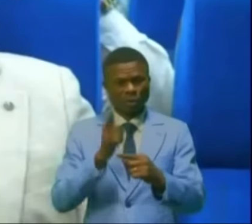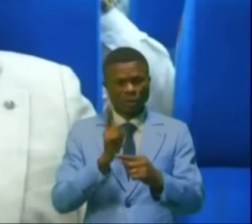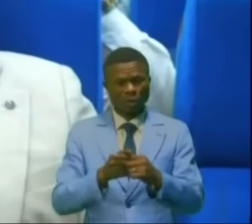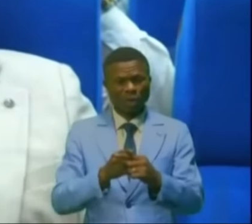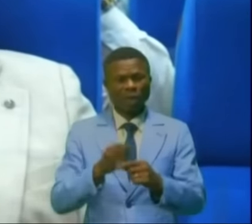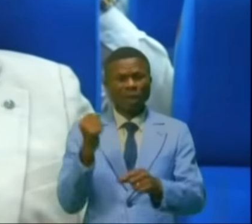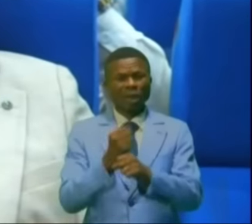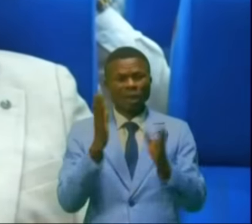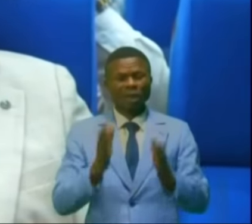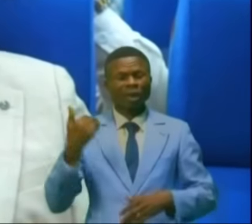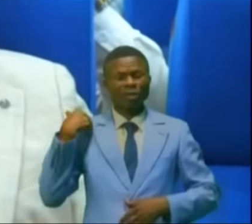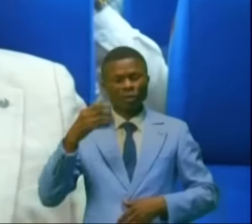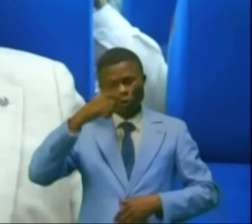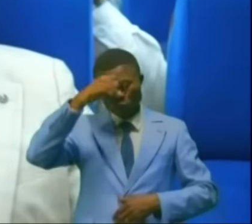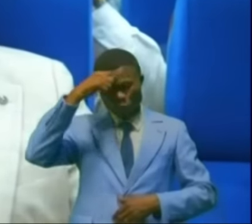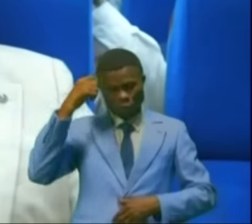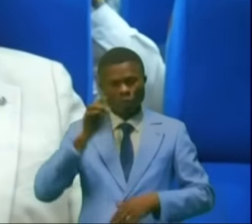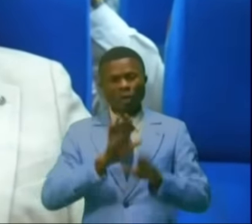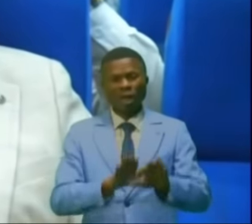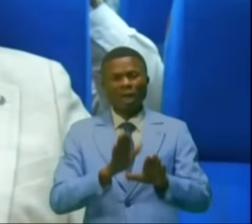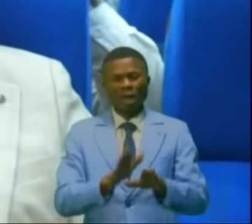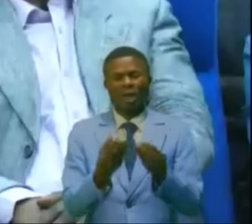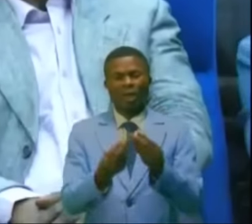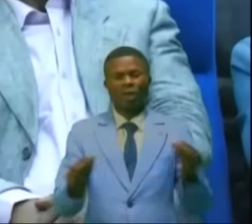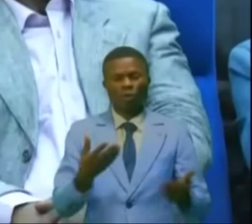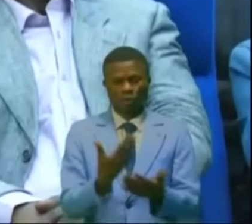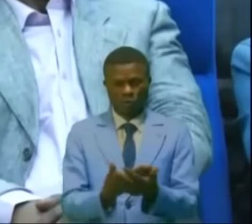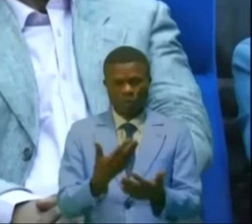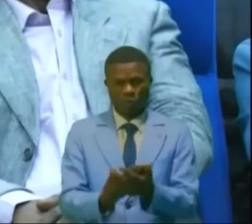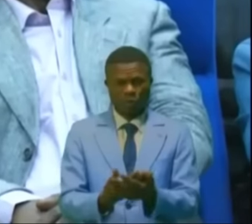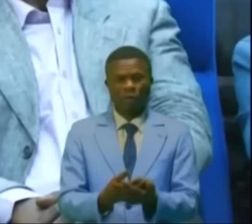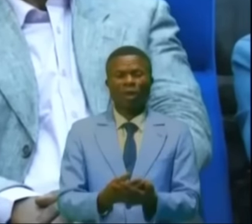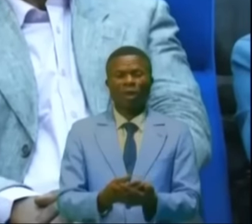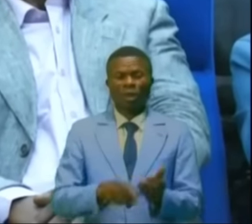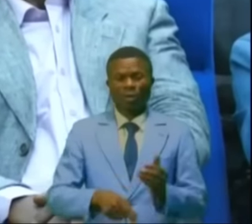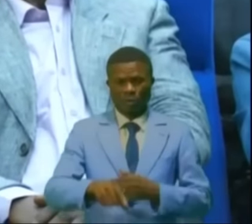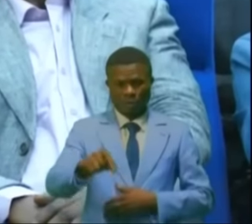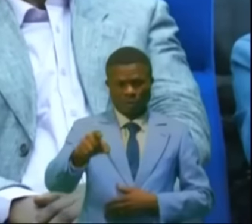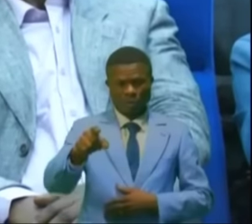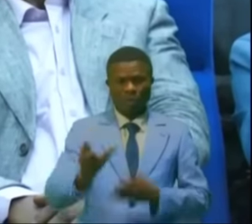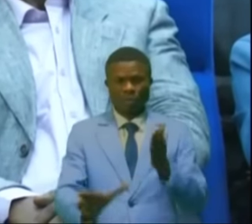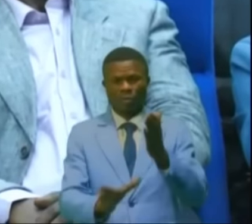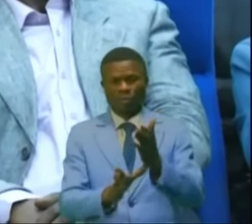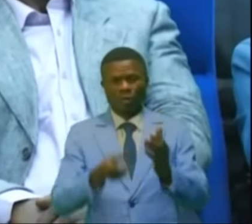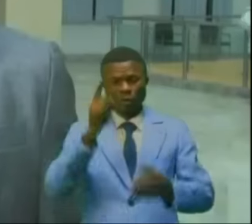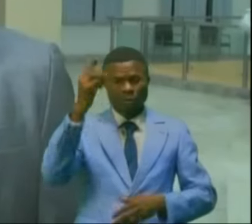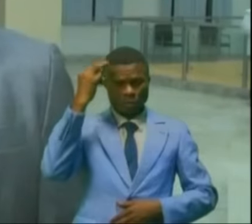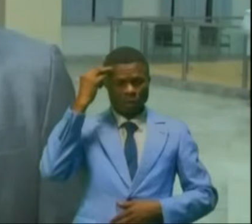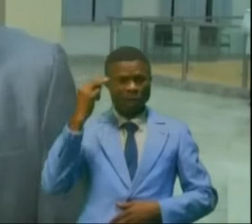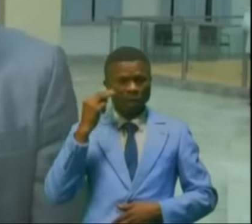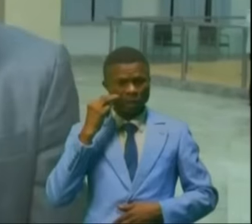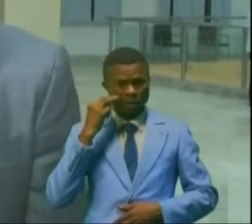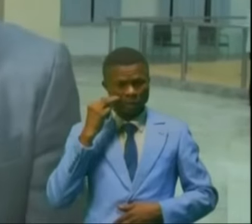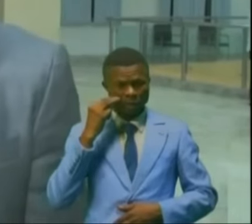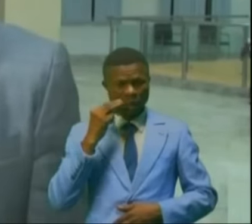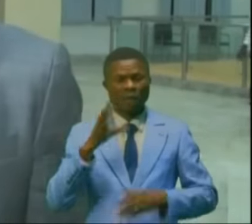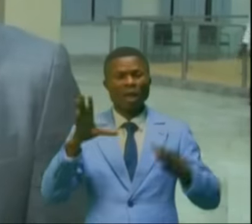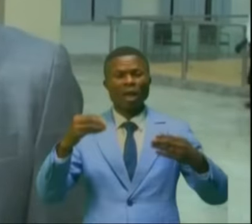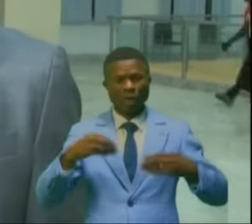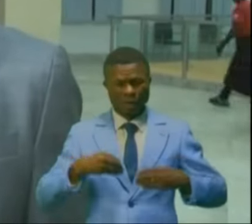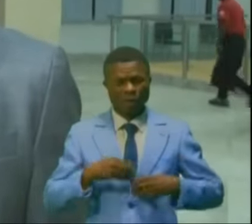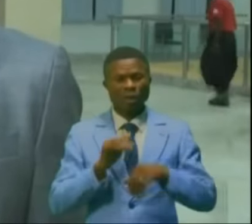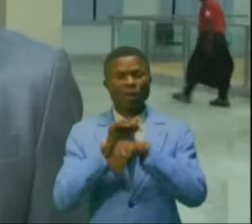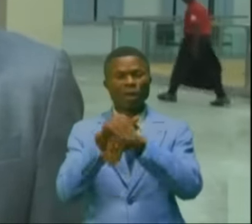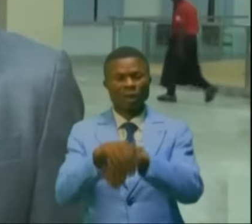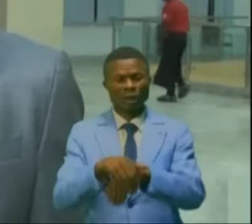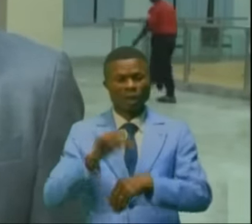de l'État et attend agir de manière conséquente dans les semaines qui viennent. Le vice-premier ministre a réaffirmé les engagements